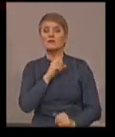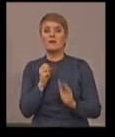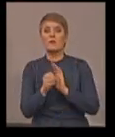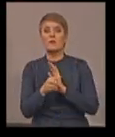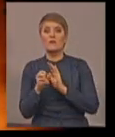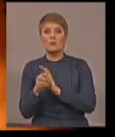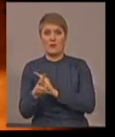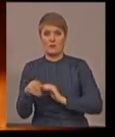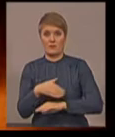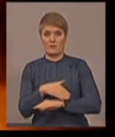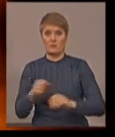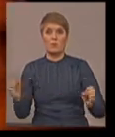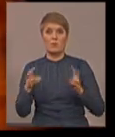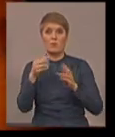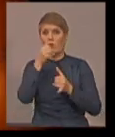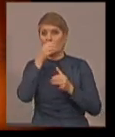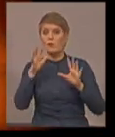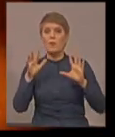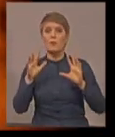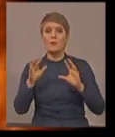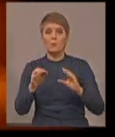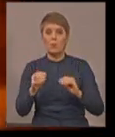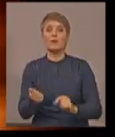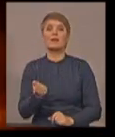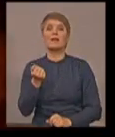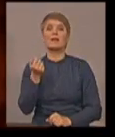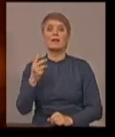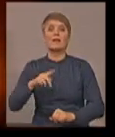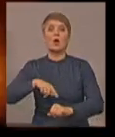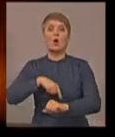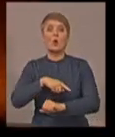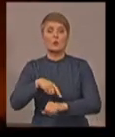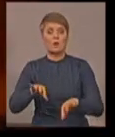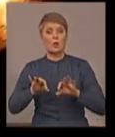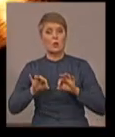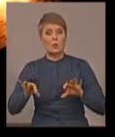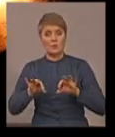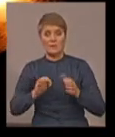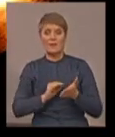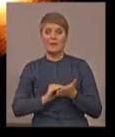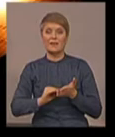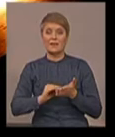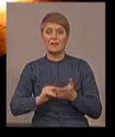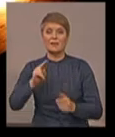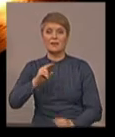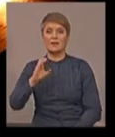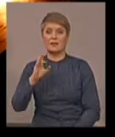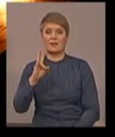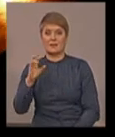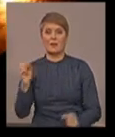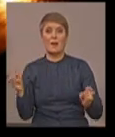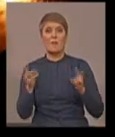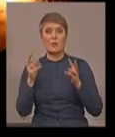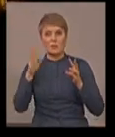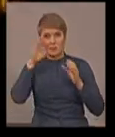Полум'я рятувальники не могли приборкати кілька годин. Про це новинам на першому розповіла речниця ДСНС Світлана Водолага. Пожежні гідранти біля